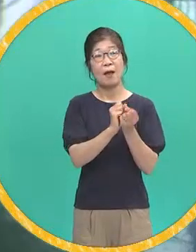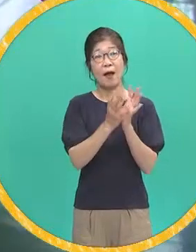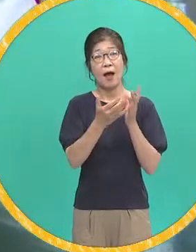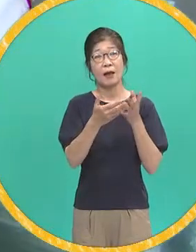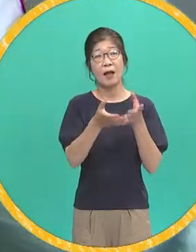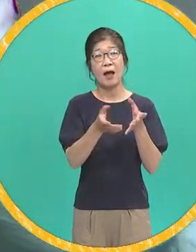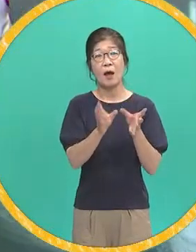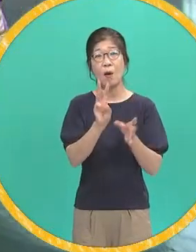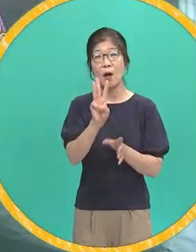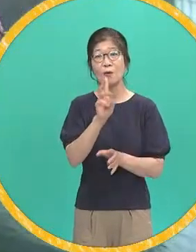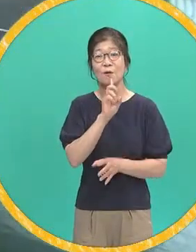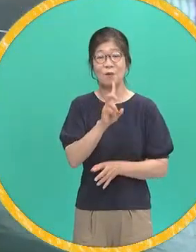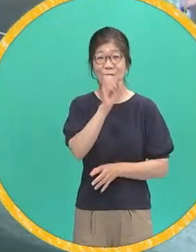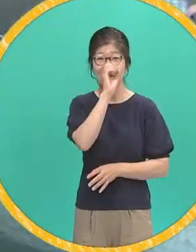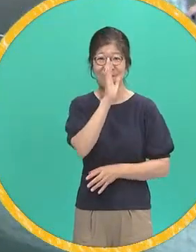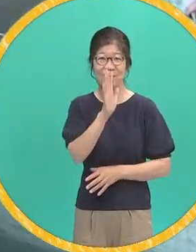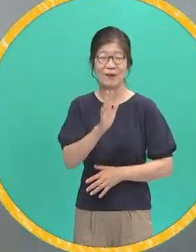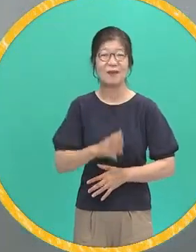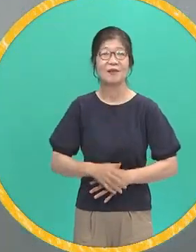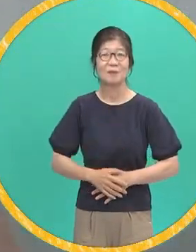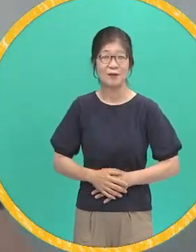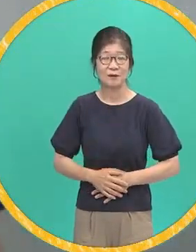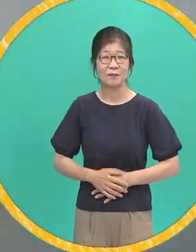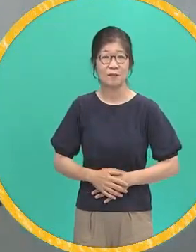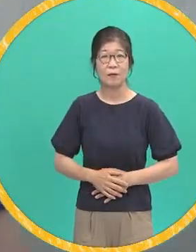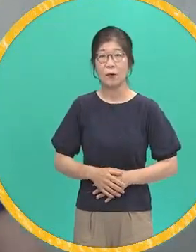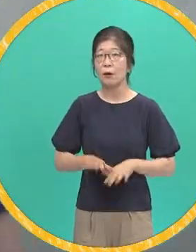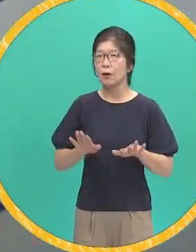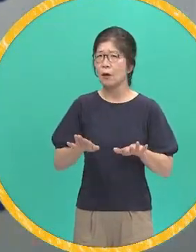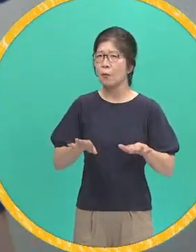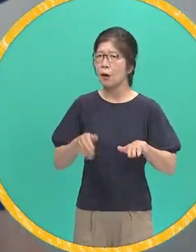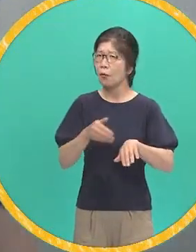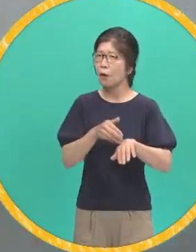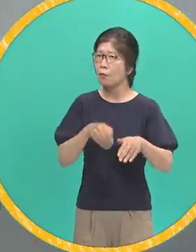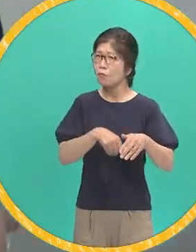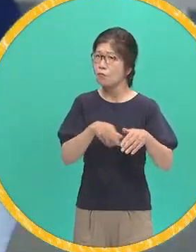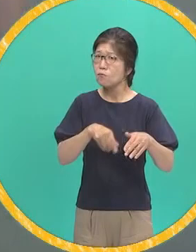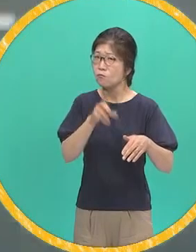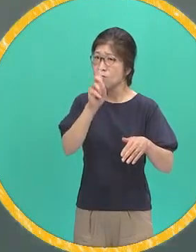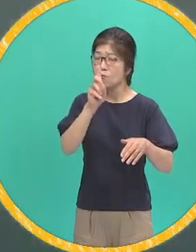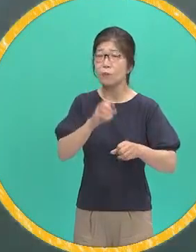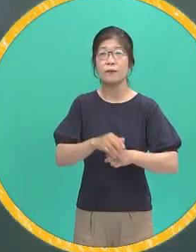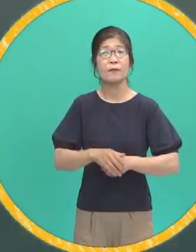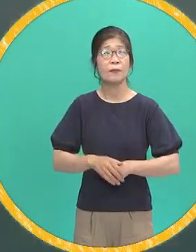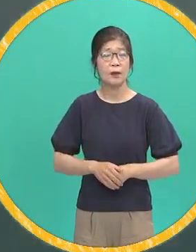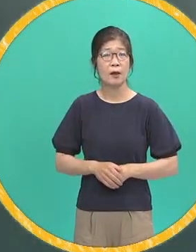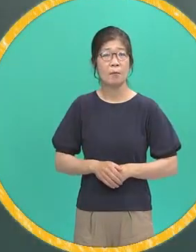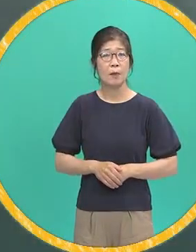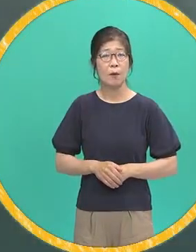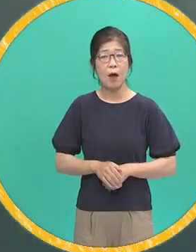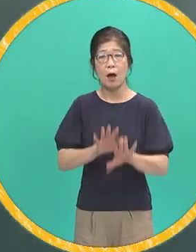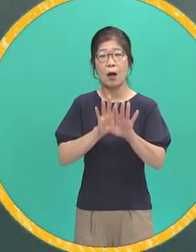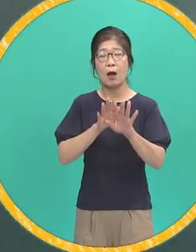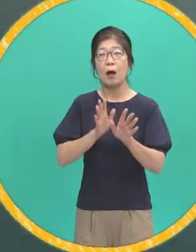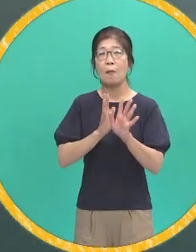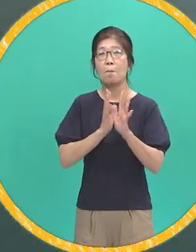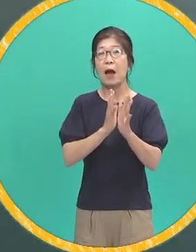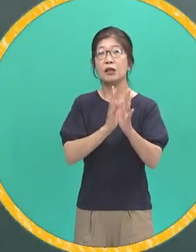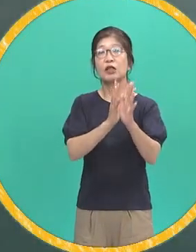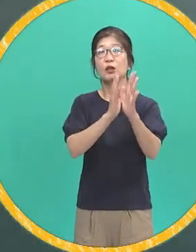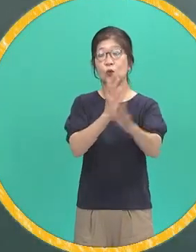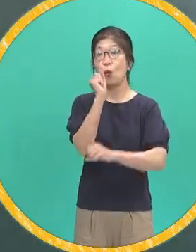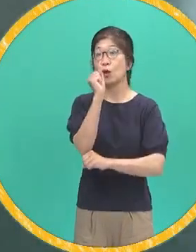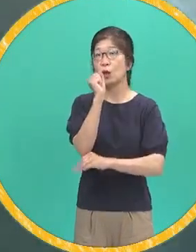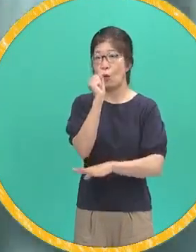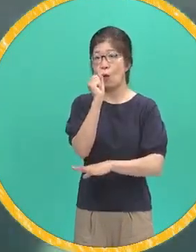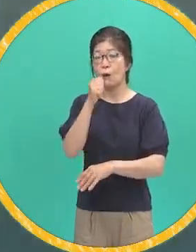よろしくお願いします今皆さん何やられてるんですか今はマーチングの基礎となる北欧訓練